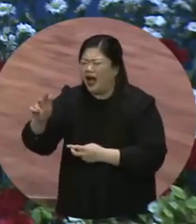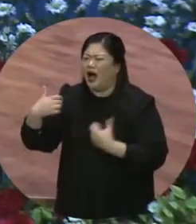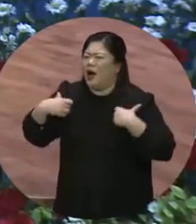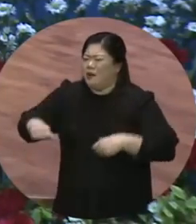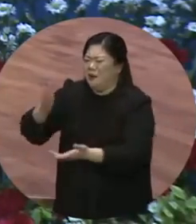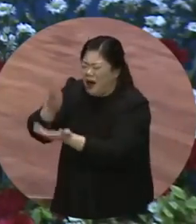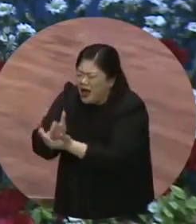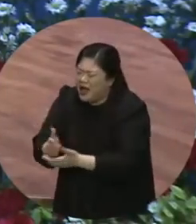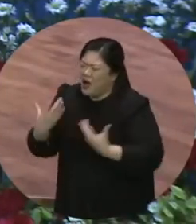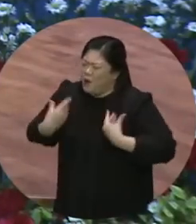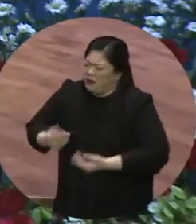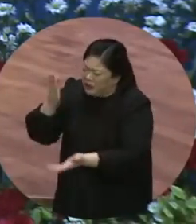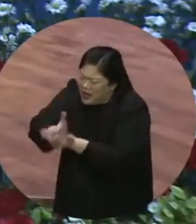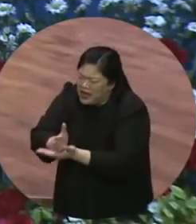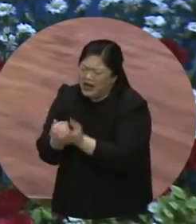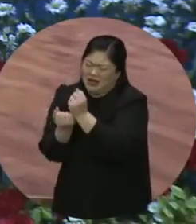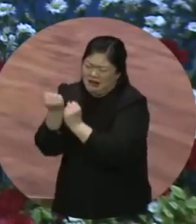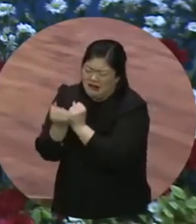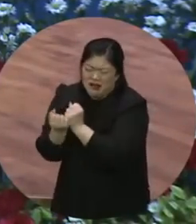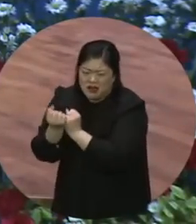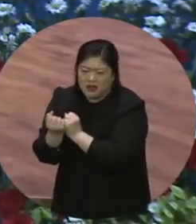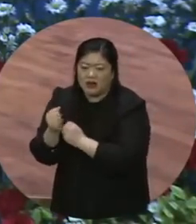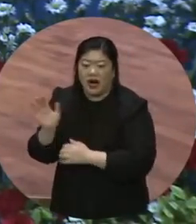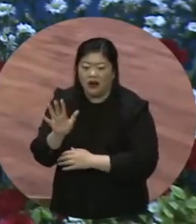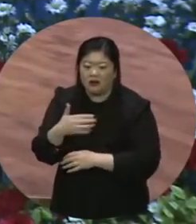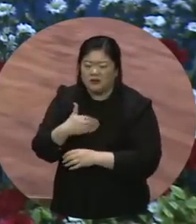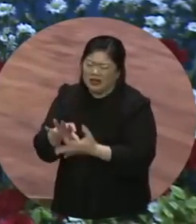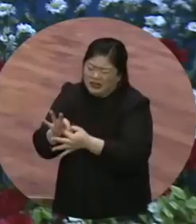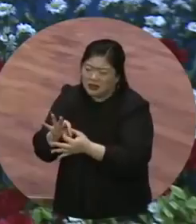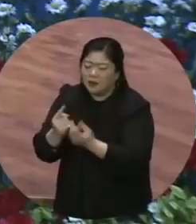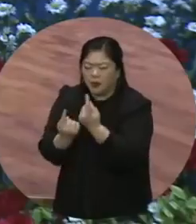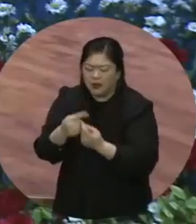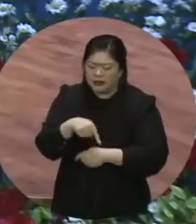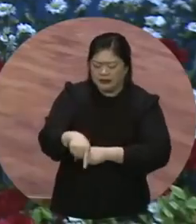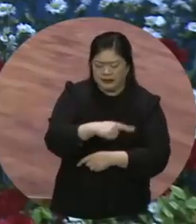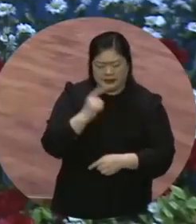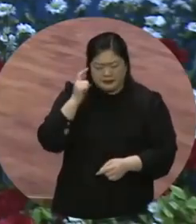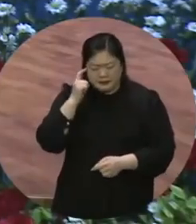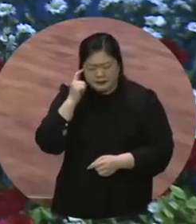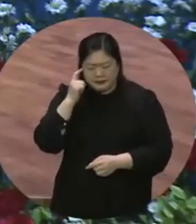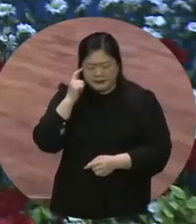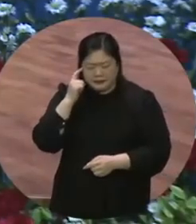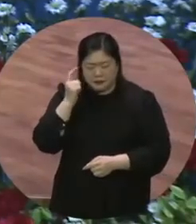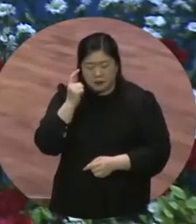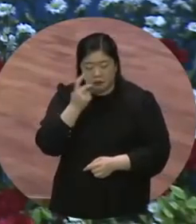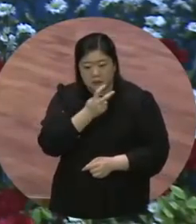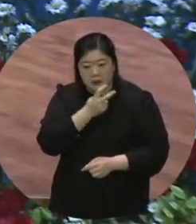된대요. 조급하면 안 된대요. 그래서 접근을 아주 지혜롭게 협상 요원이 잘 했는데,